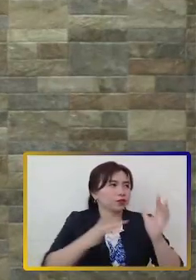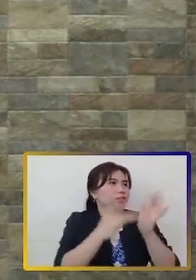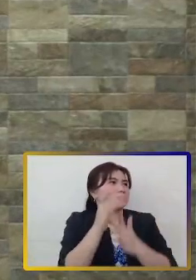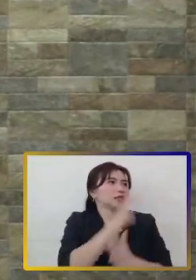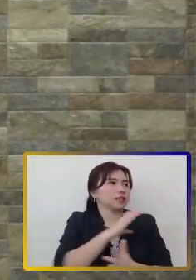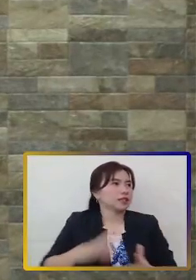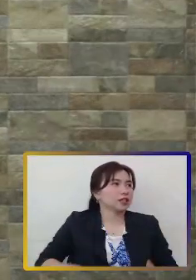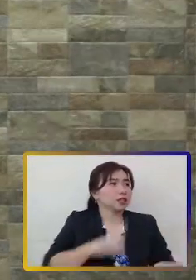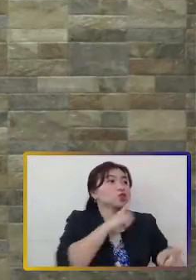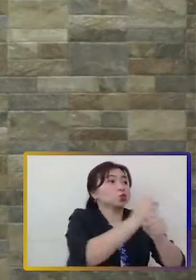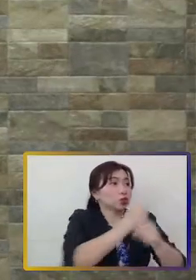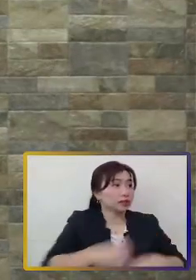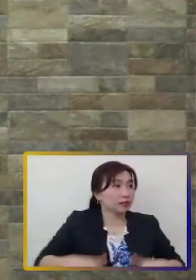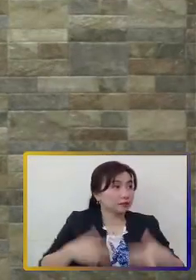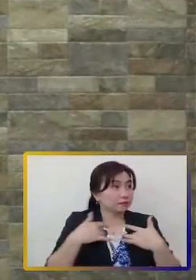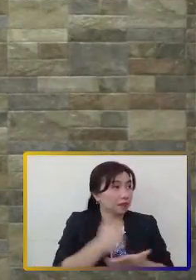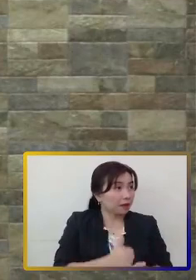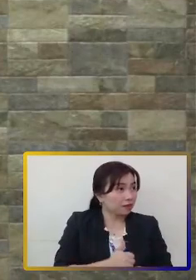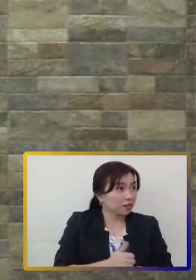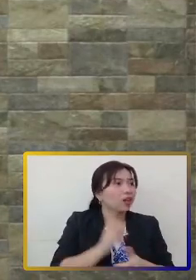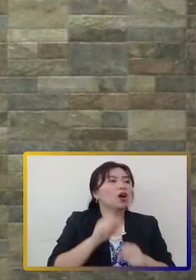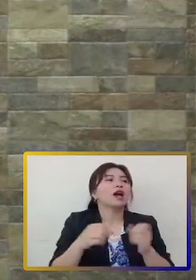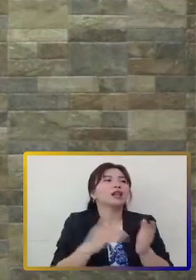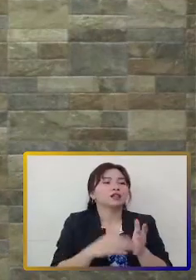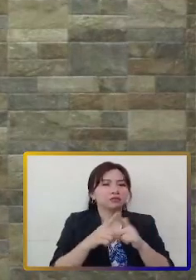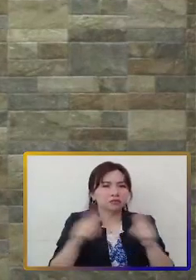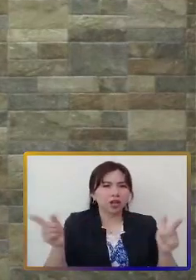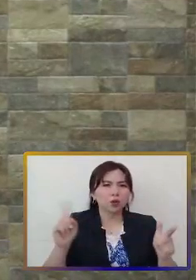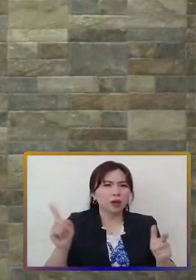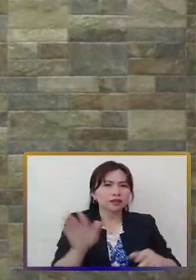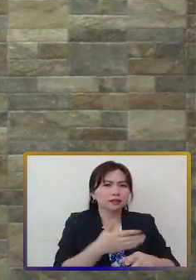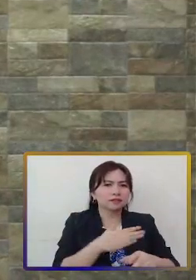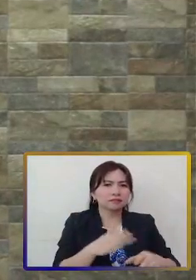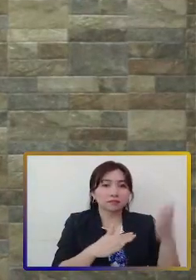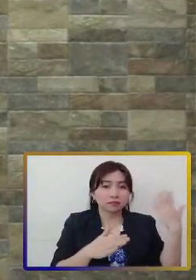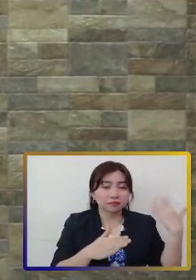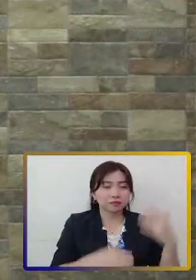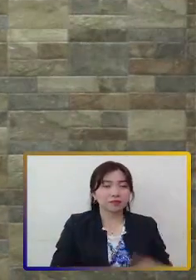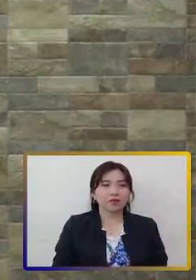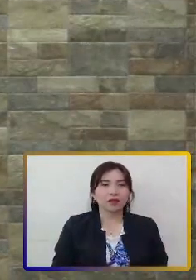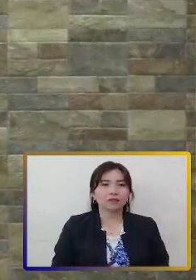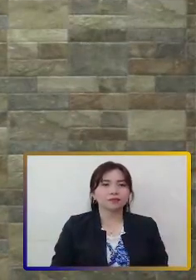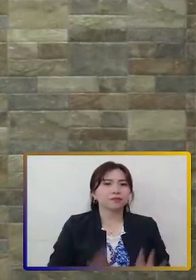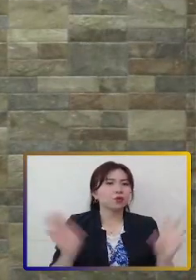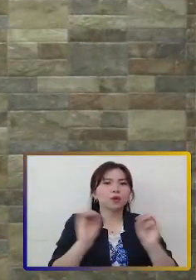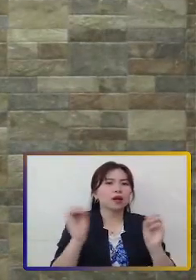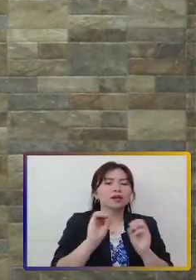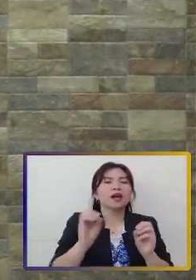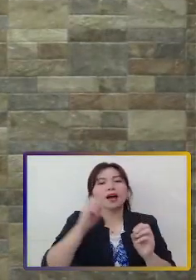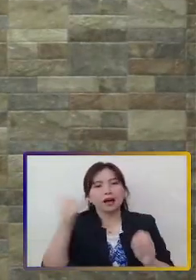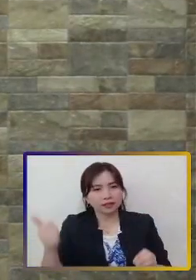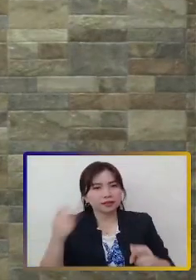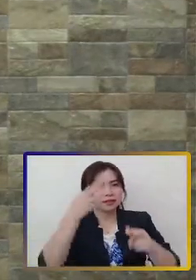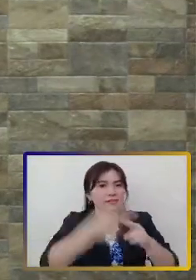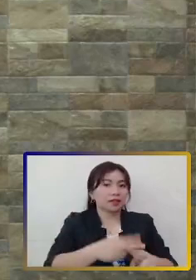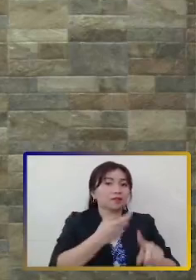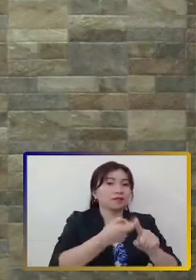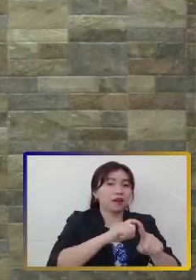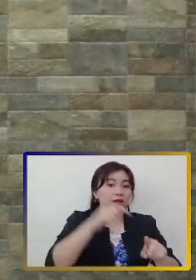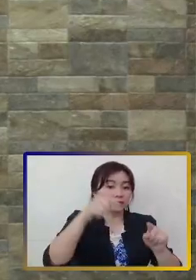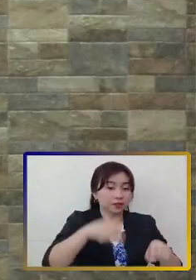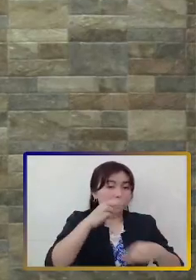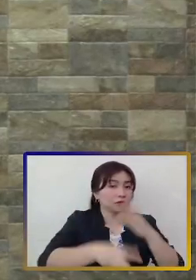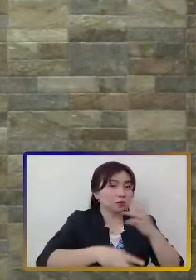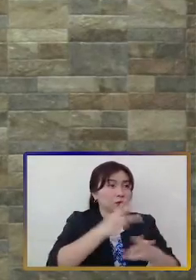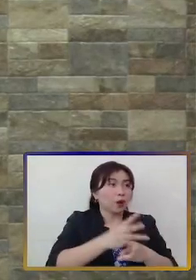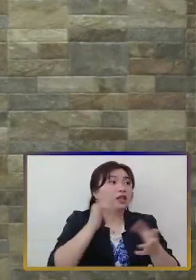Kaya nga Napakaganda ng inawit po dito ni sir mga kapatid wala ng isa wala ng pangalan sa mundong ito that cares so much